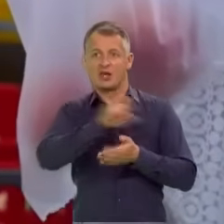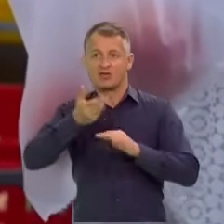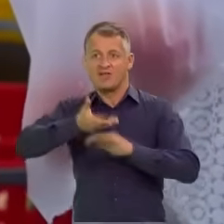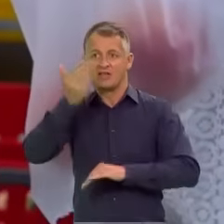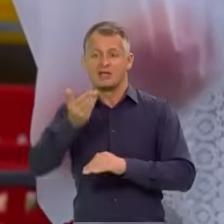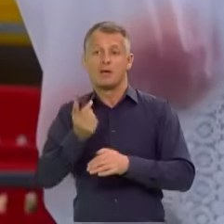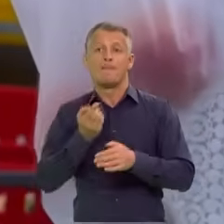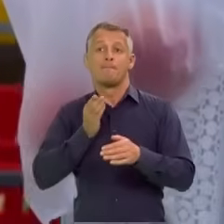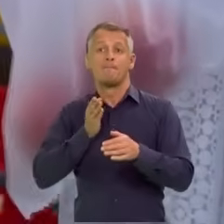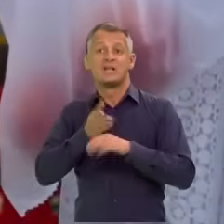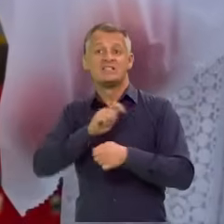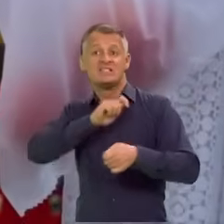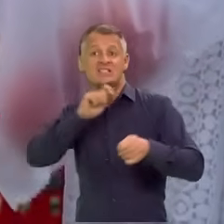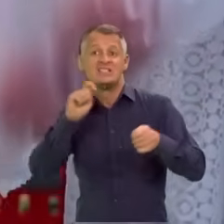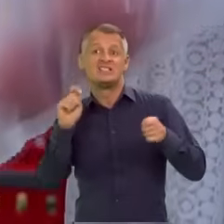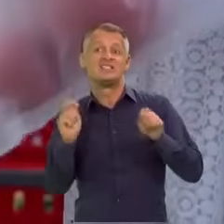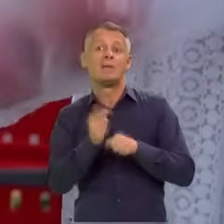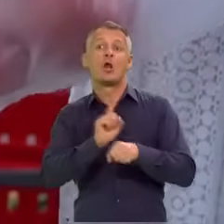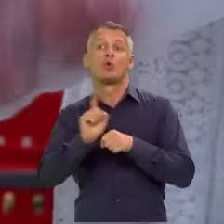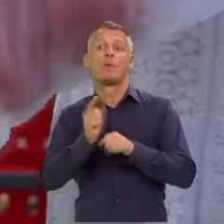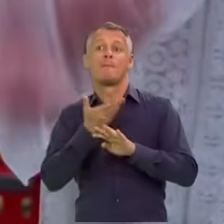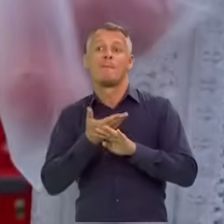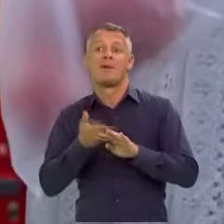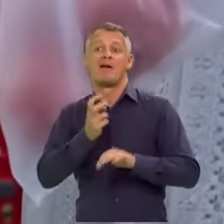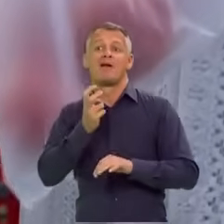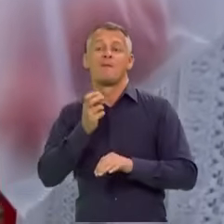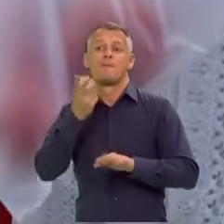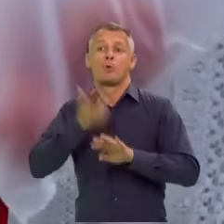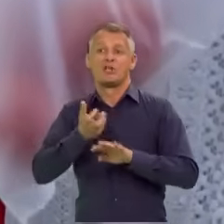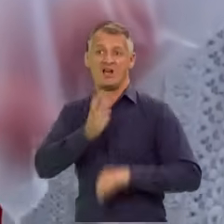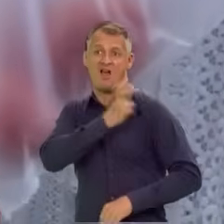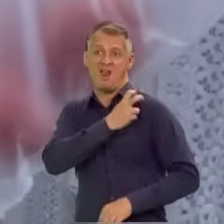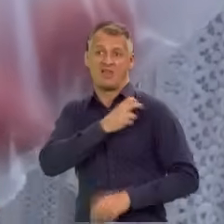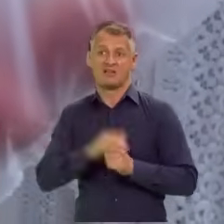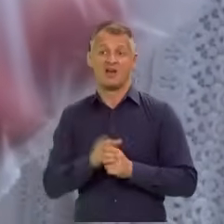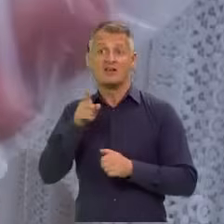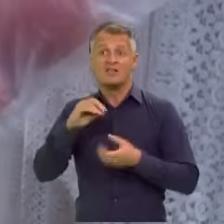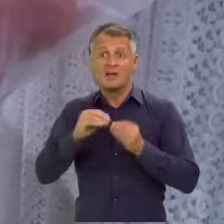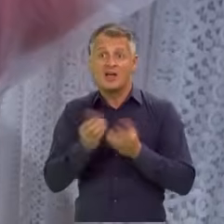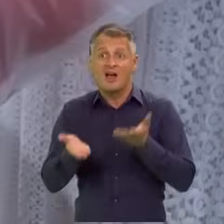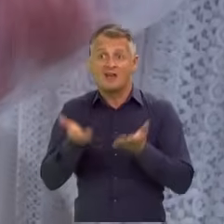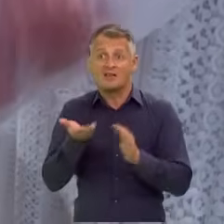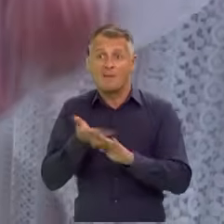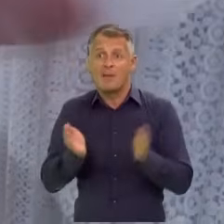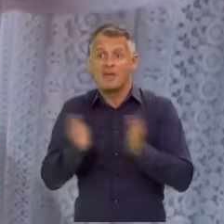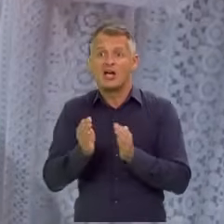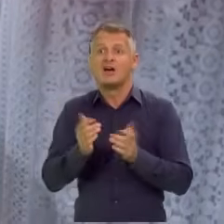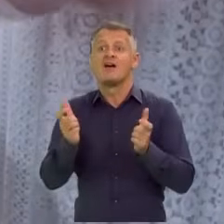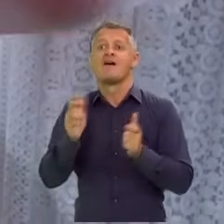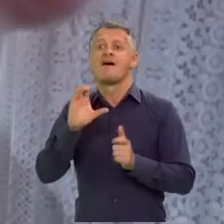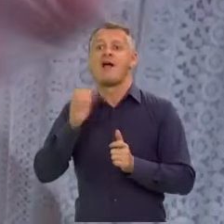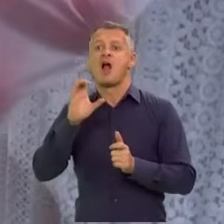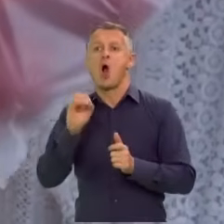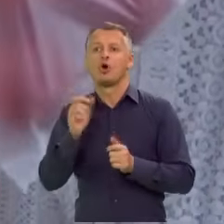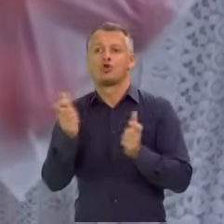schimbarea materiilor prime cu unele de o calitate mai proastă. Asta poate însemna o cantitate mai mică de cacao în ciocolată sau